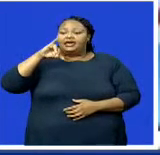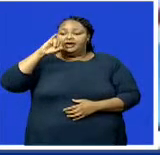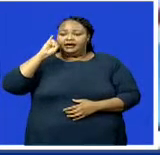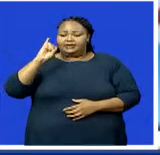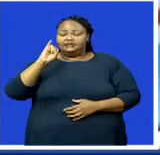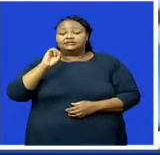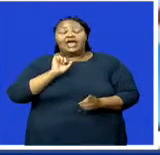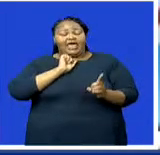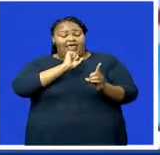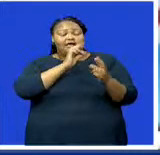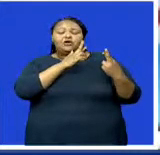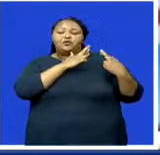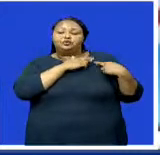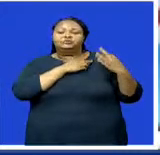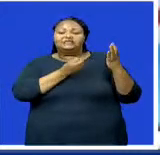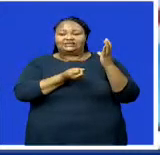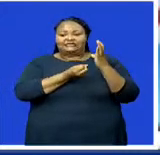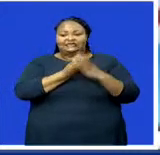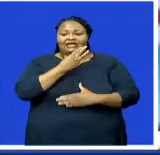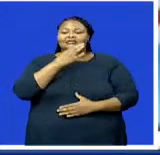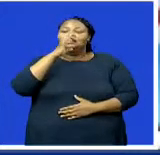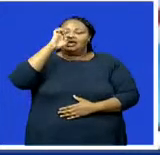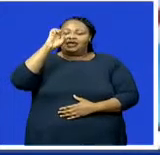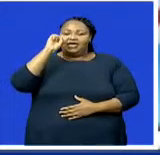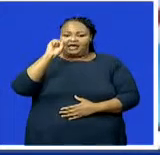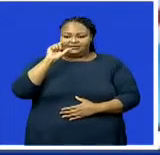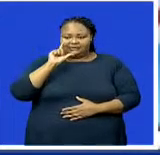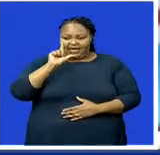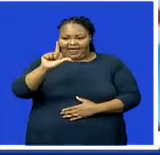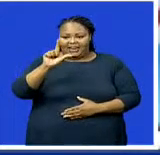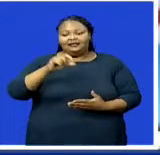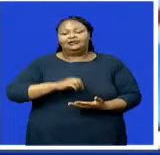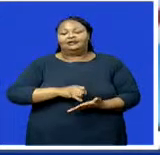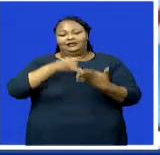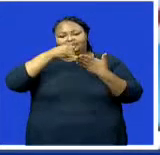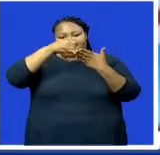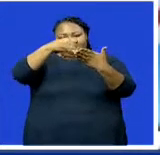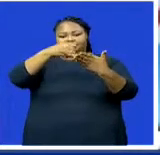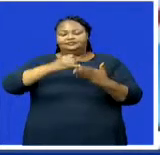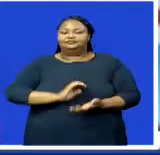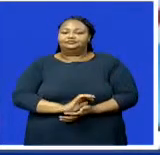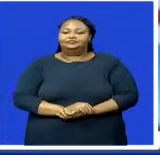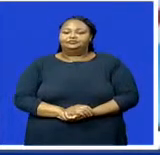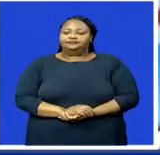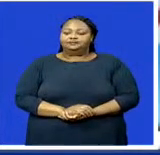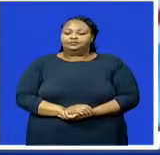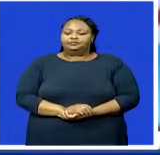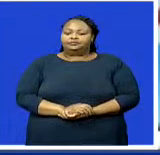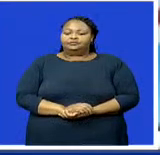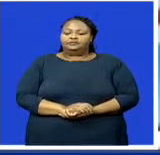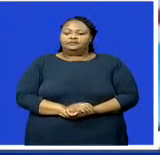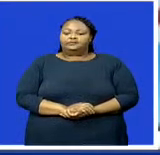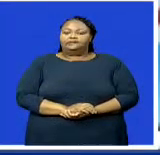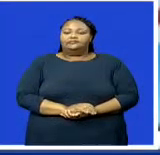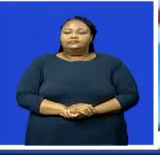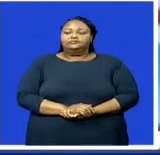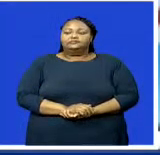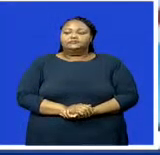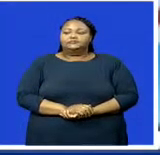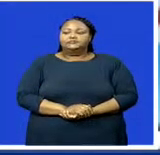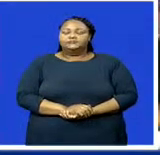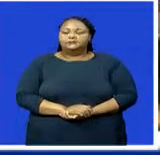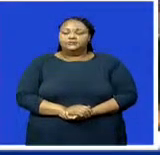temidlalo kubika Giyane Msibi umbiko ohlanganiswe ngu-Fabrice Msonera, titombe tshwalakele ka-DW France 24 na